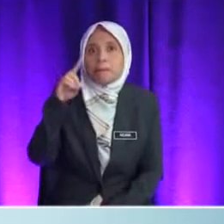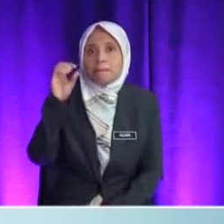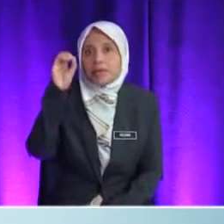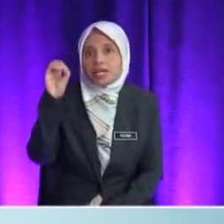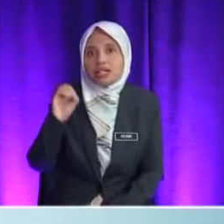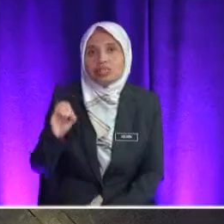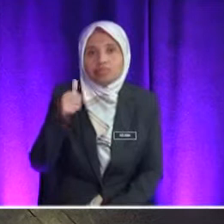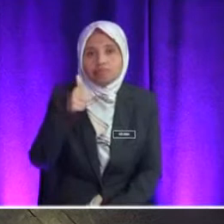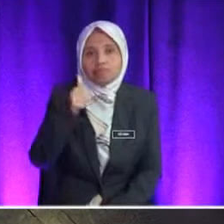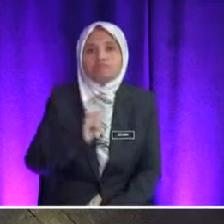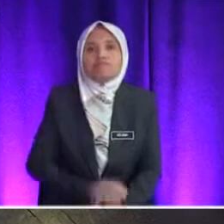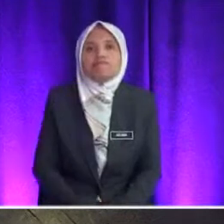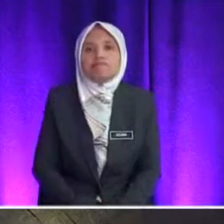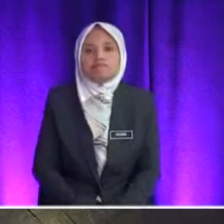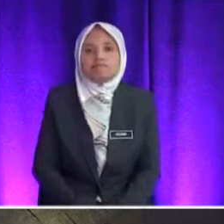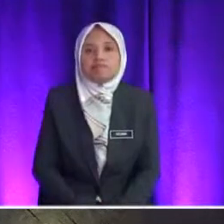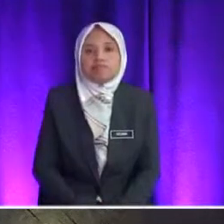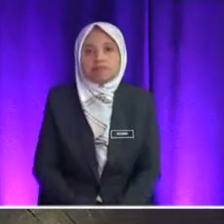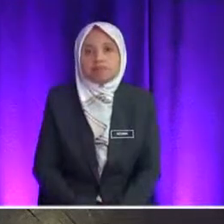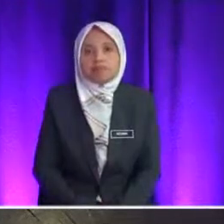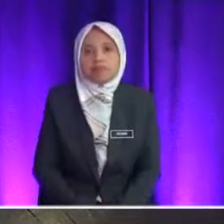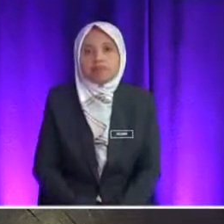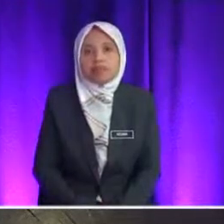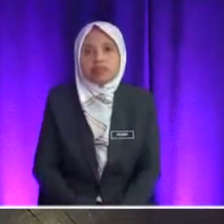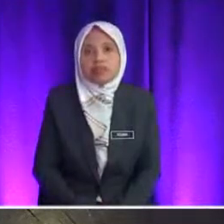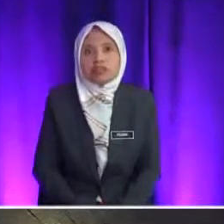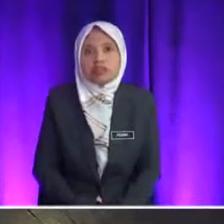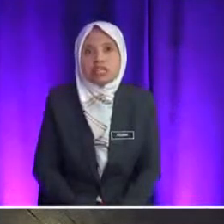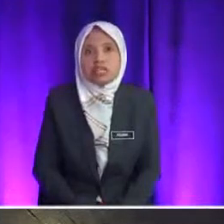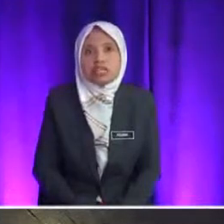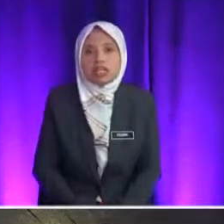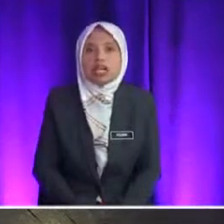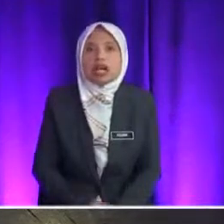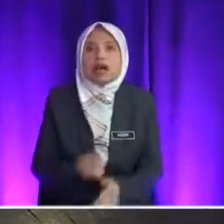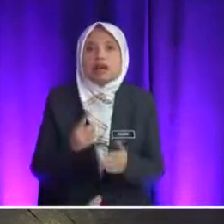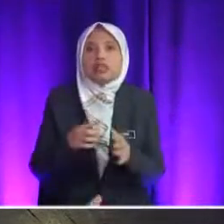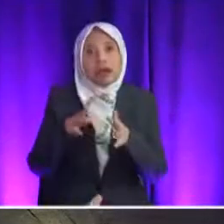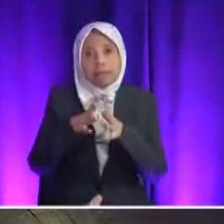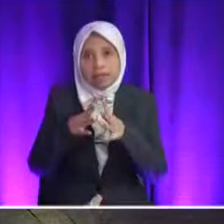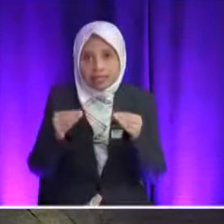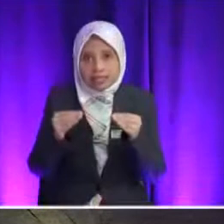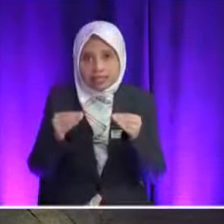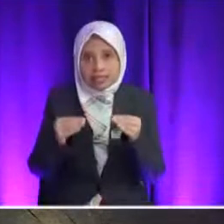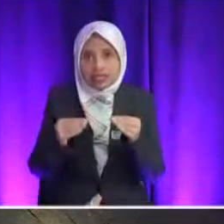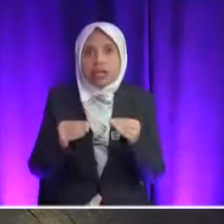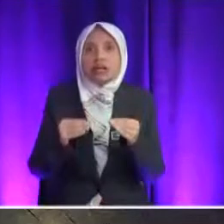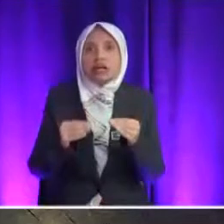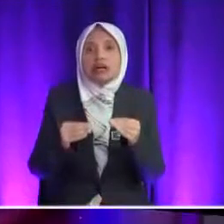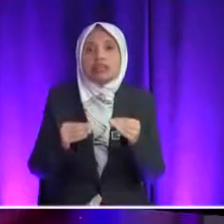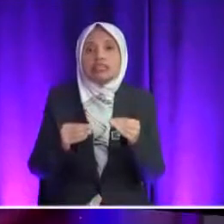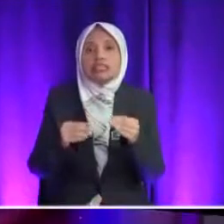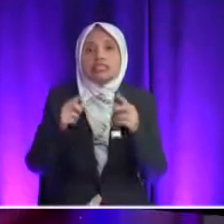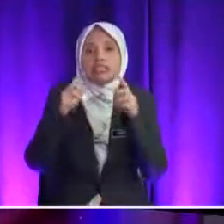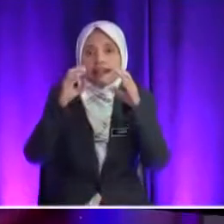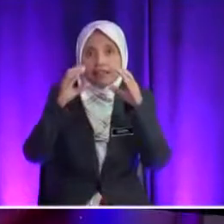sangat bagus nanti jauharah ya Oke ini dah birahi terlaja berkaitan dengan teknik